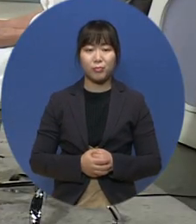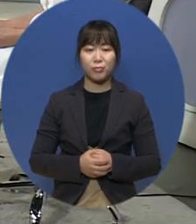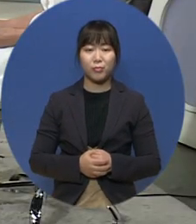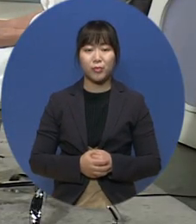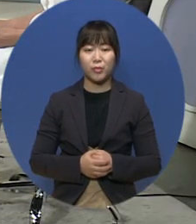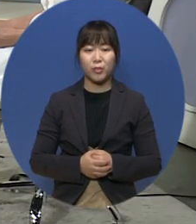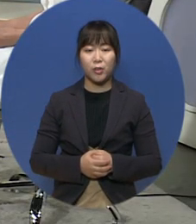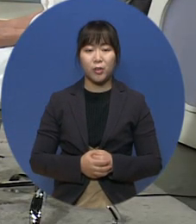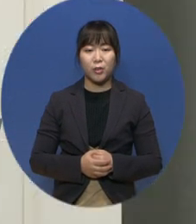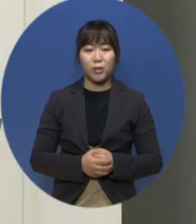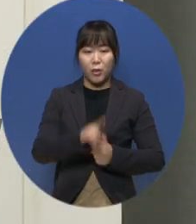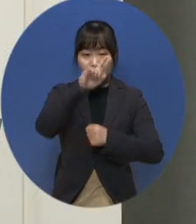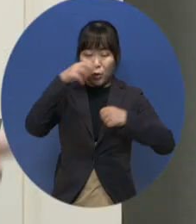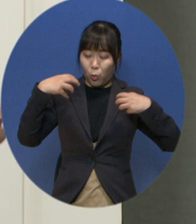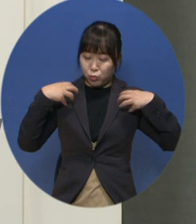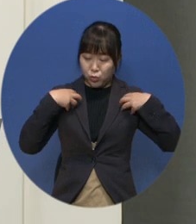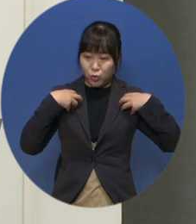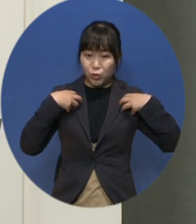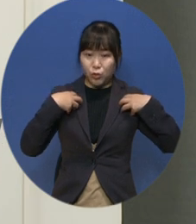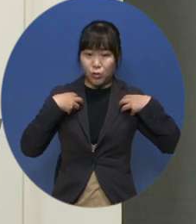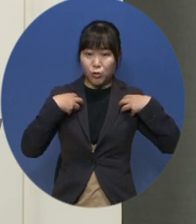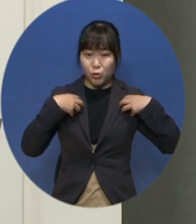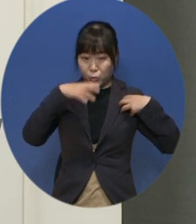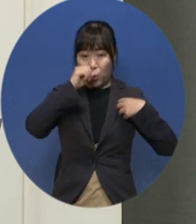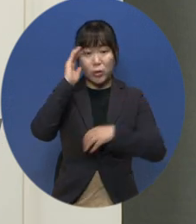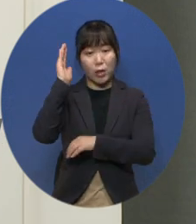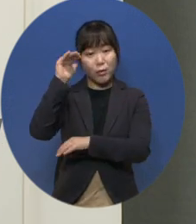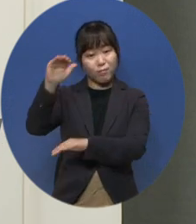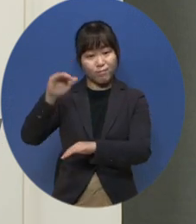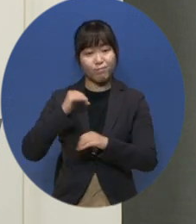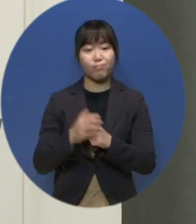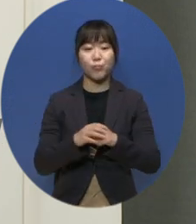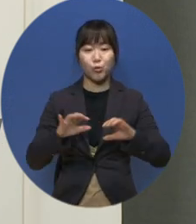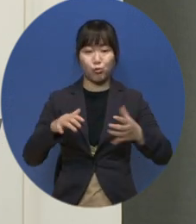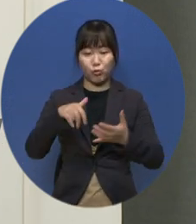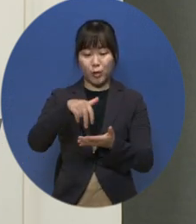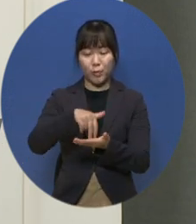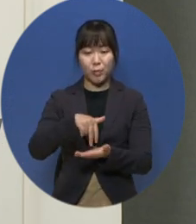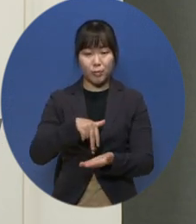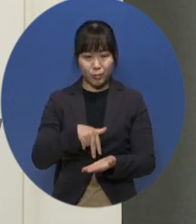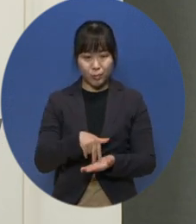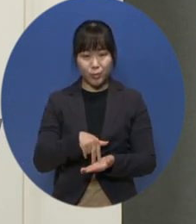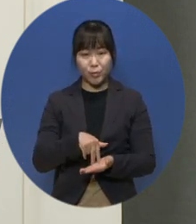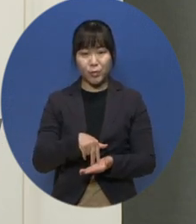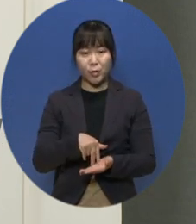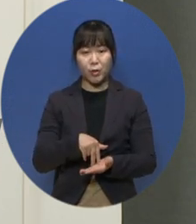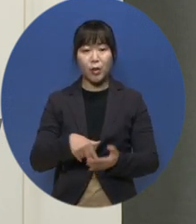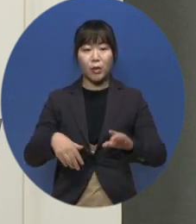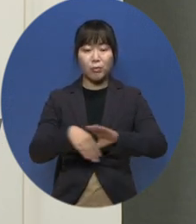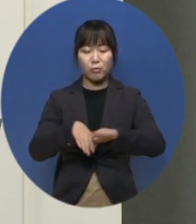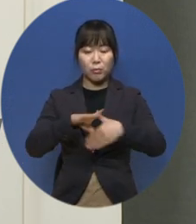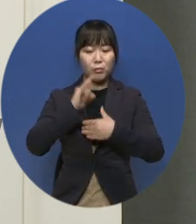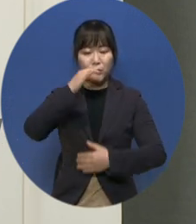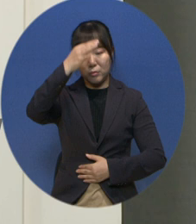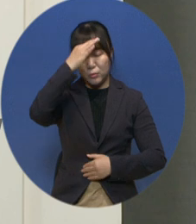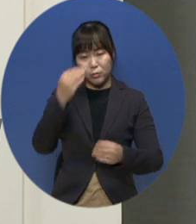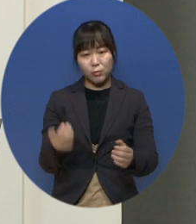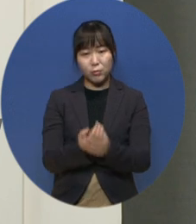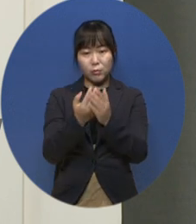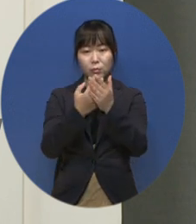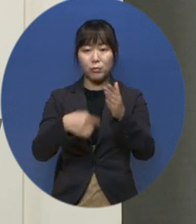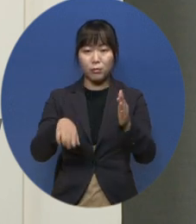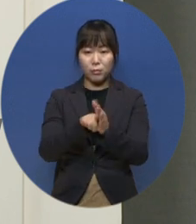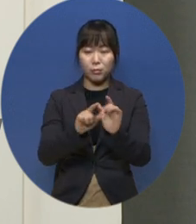지금 정부에서는 아까 좋은 얘기했어요. 국가적 차원에서 문화예술 진흥을 위해서 여러